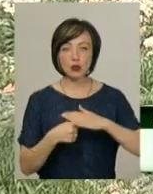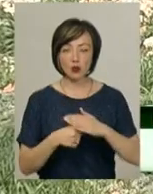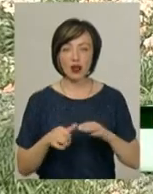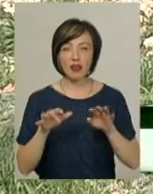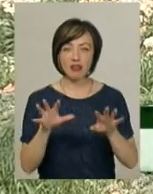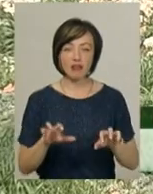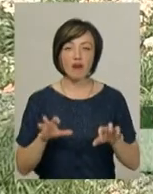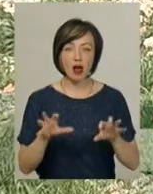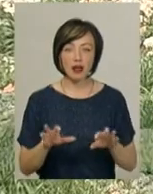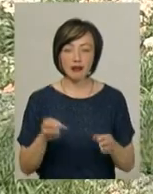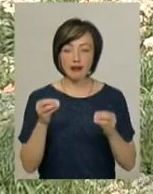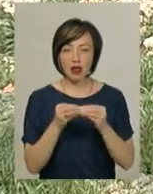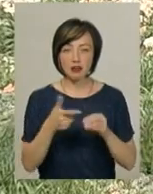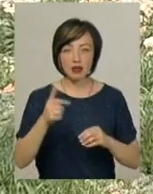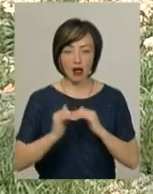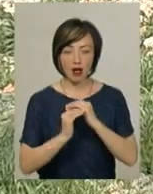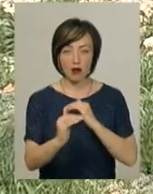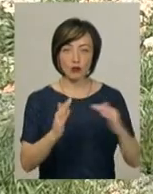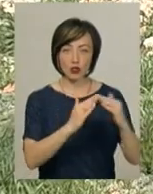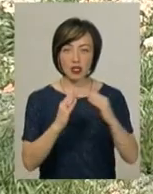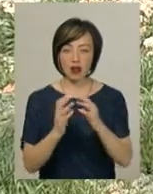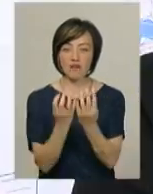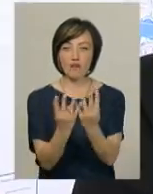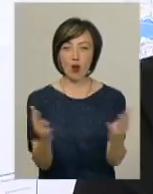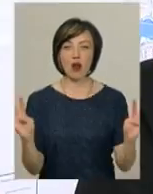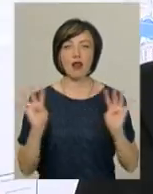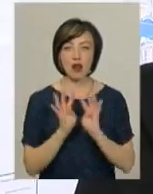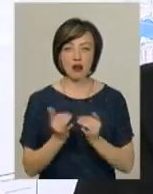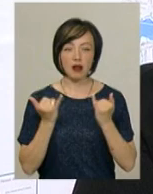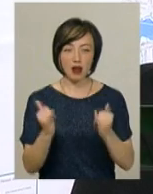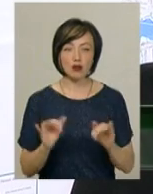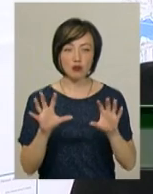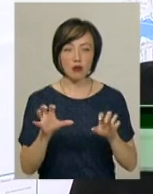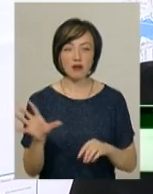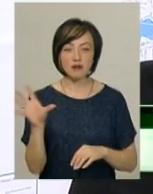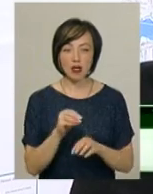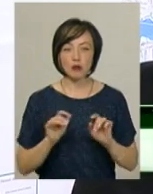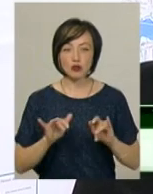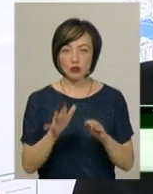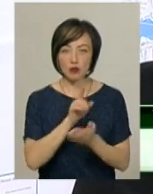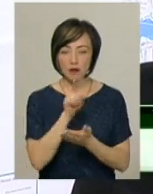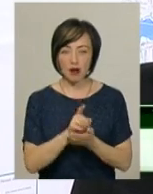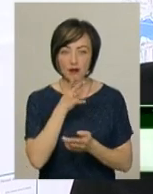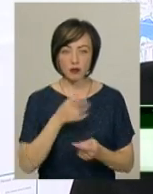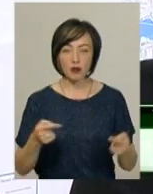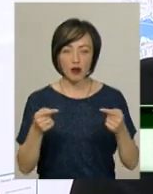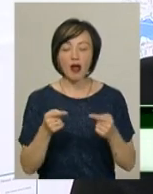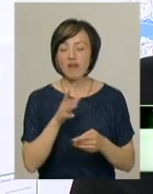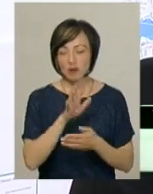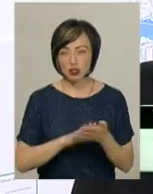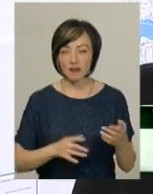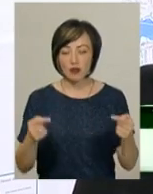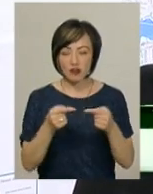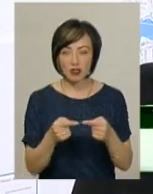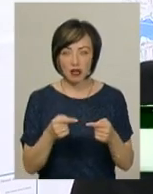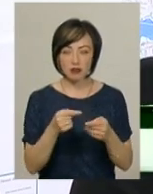10 гектарів мають звести адмінбудівлю і вольєри для собак. Вся процедура має відповідати пунктам закону, має пройти